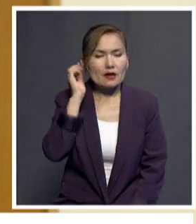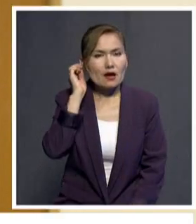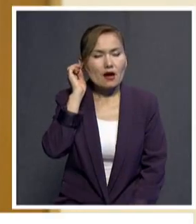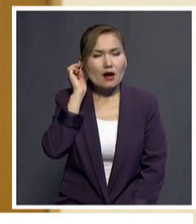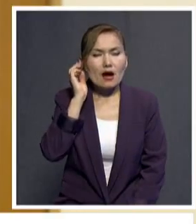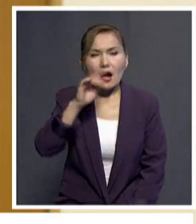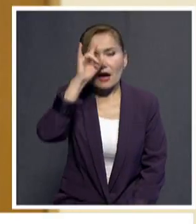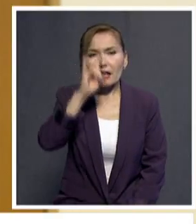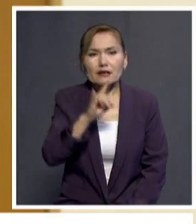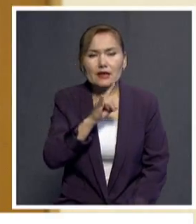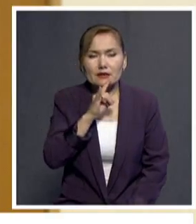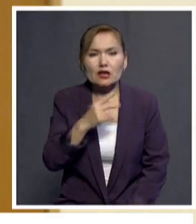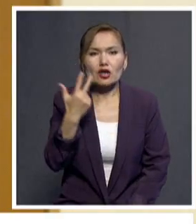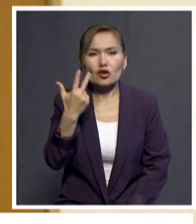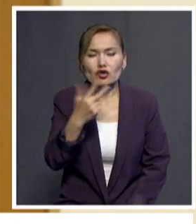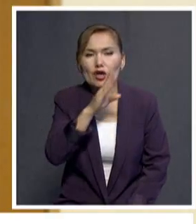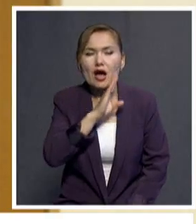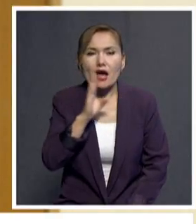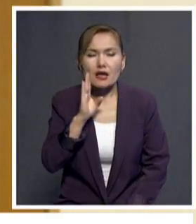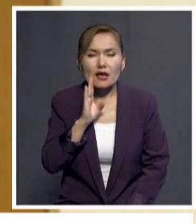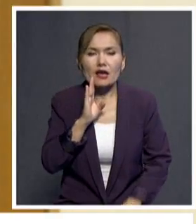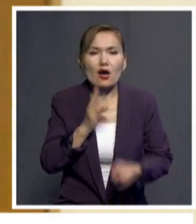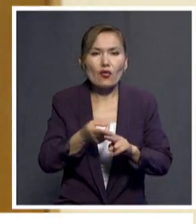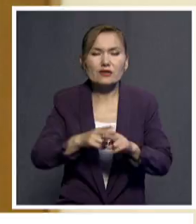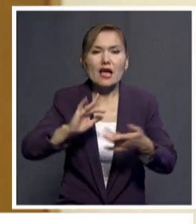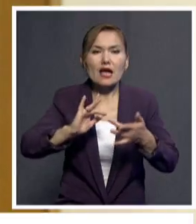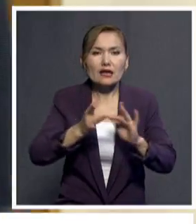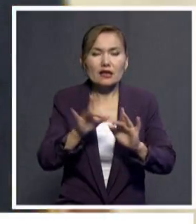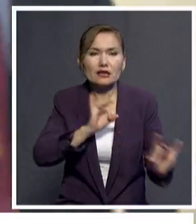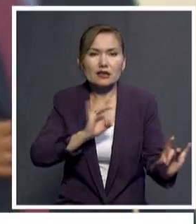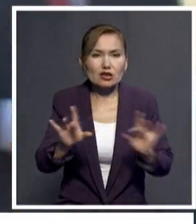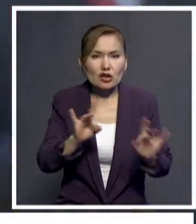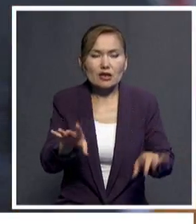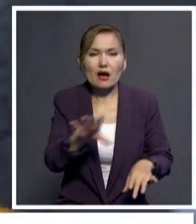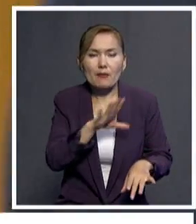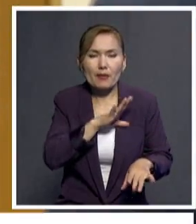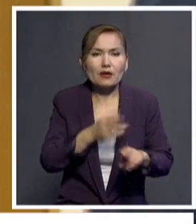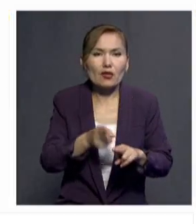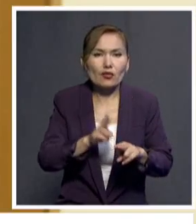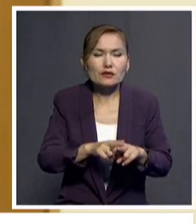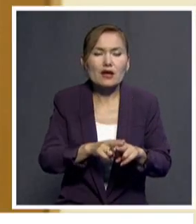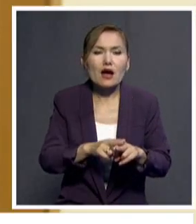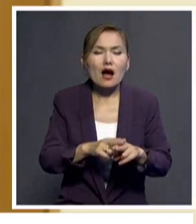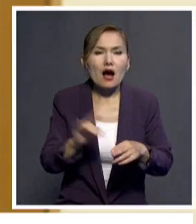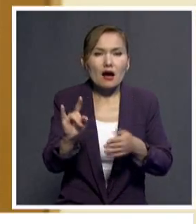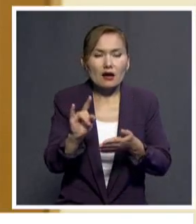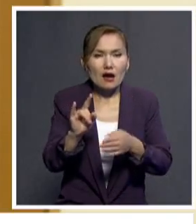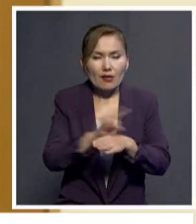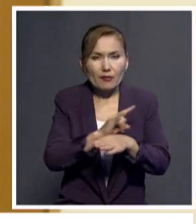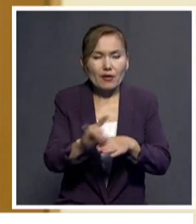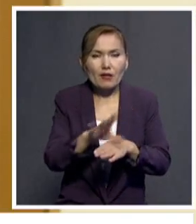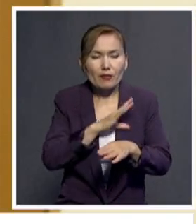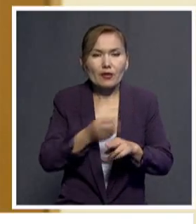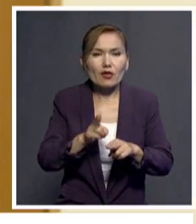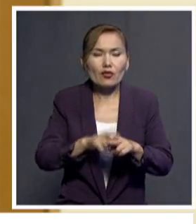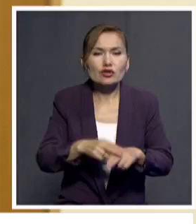деп жарнама береді. Сосын алдын ала ақшасын алғаннан кейін телефондарын өшіріп тастайды. Біздің 3 азаматша бірнеше жыл